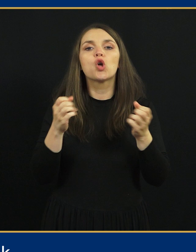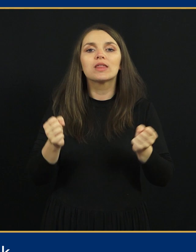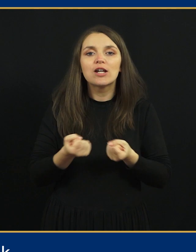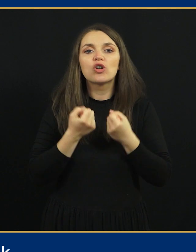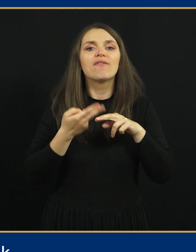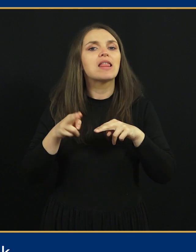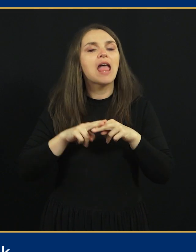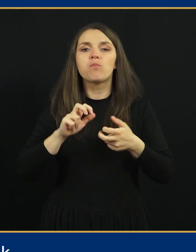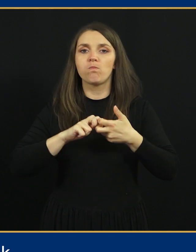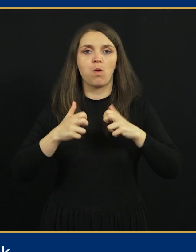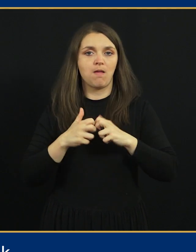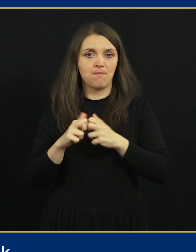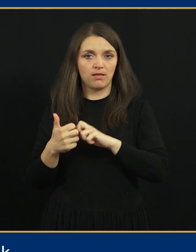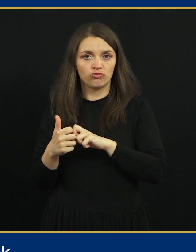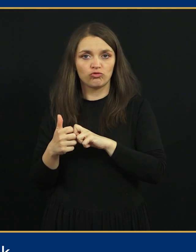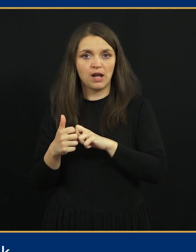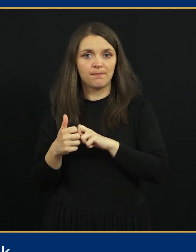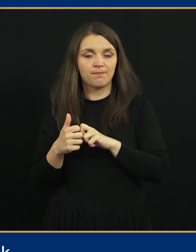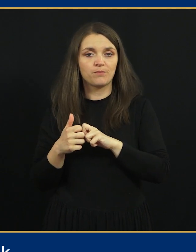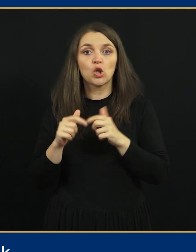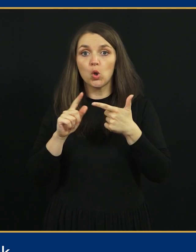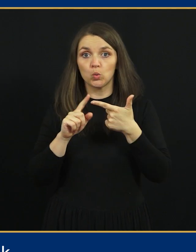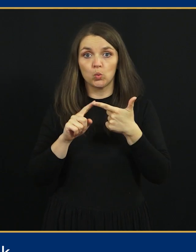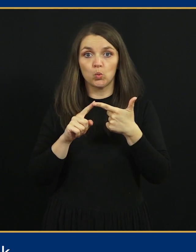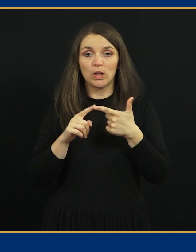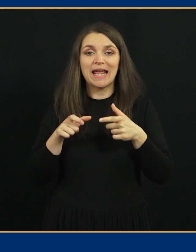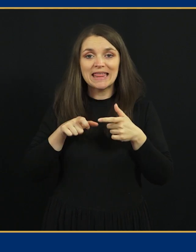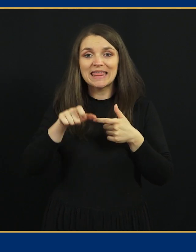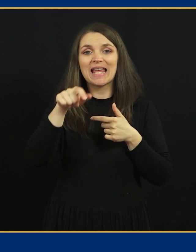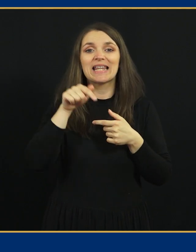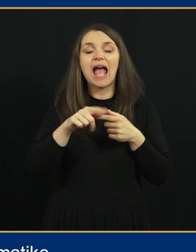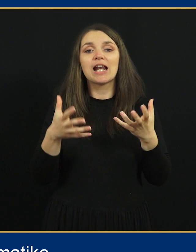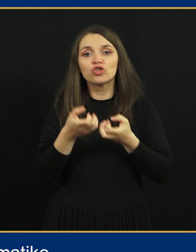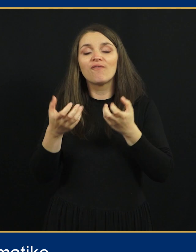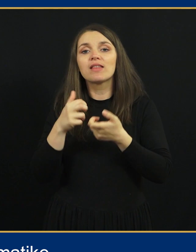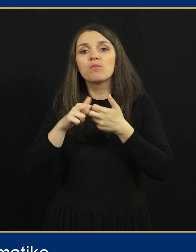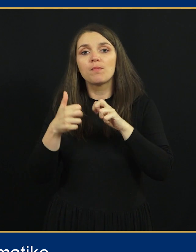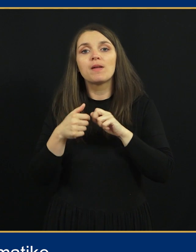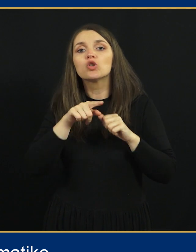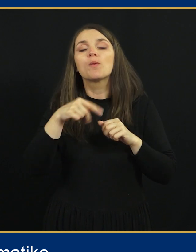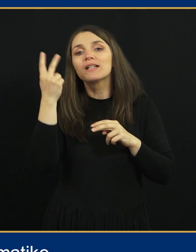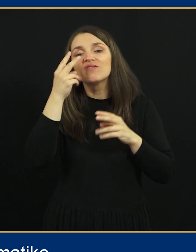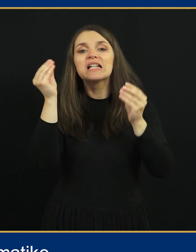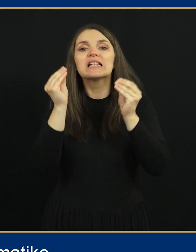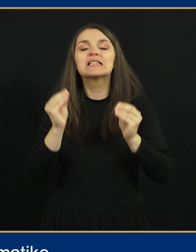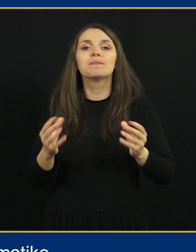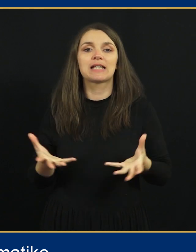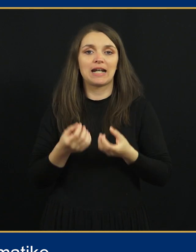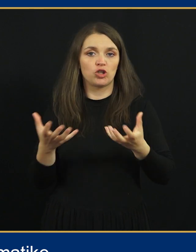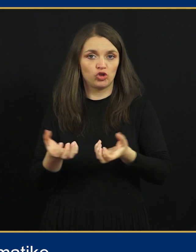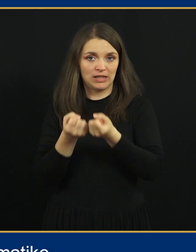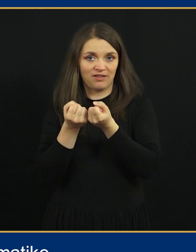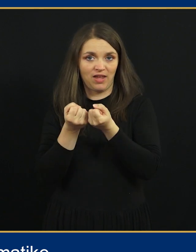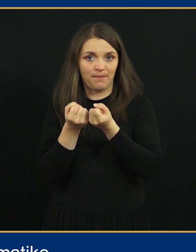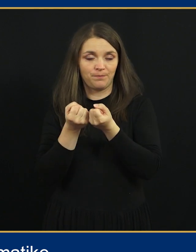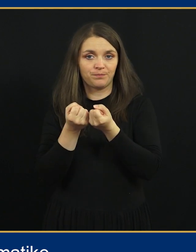je tisti korak, kjer so težave najbolj problematične. Drugi tir tega reševanja problematike so pa